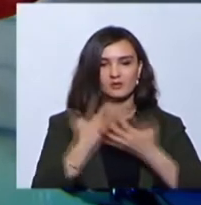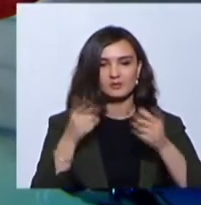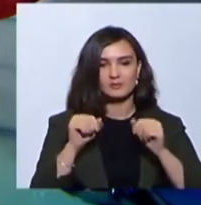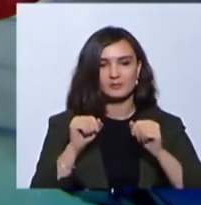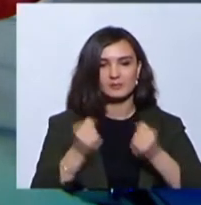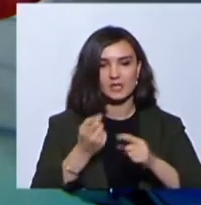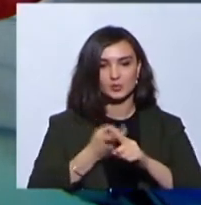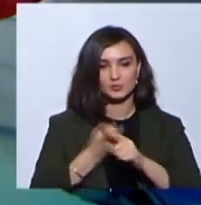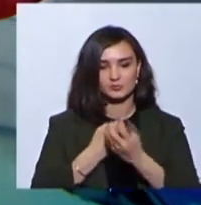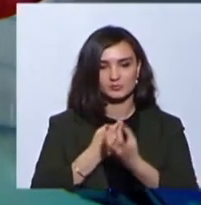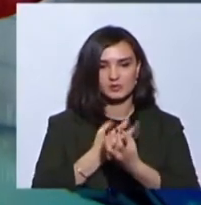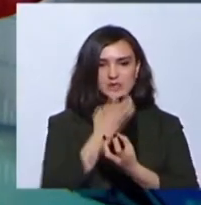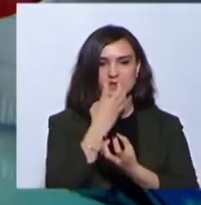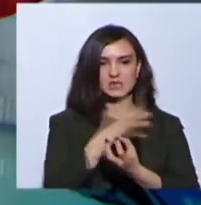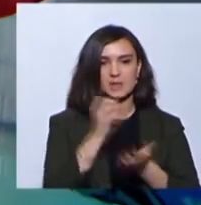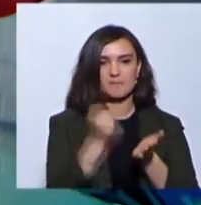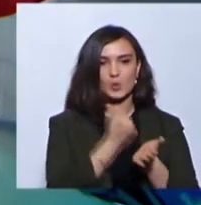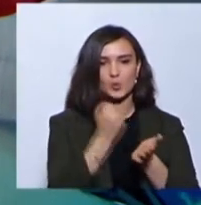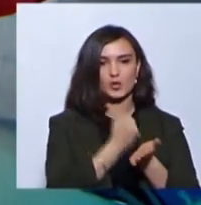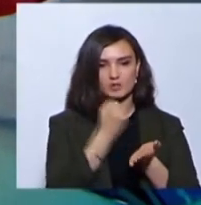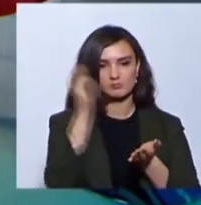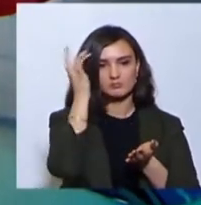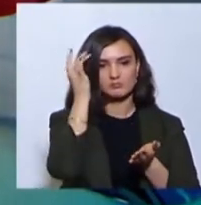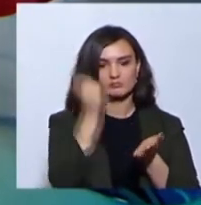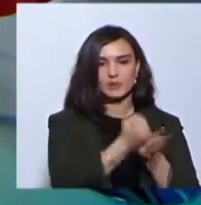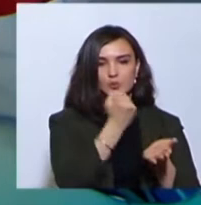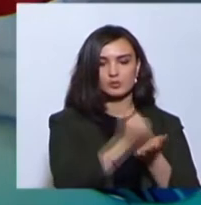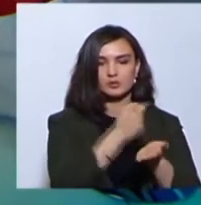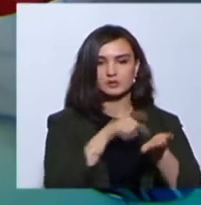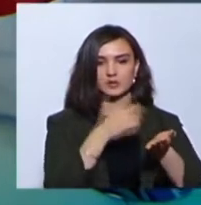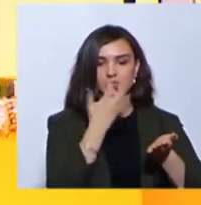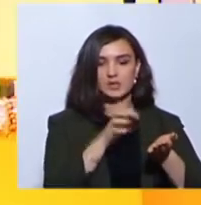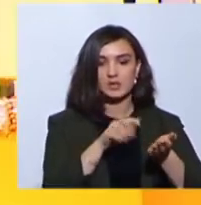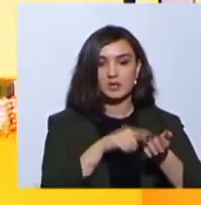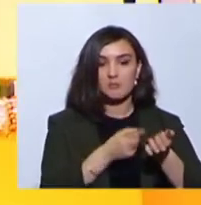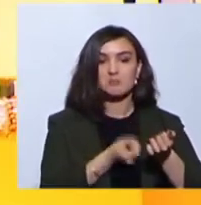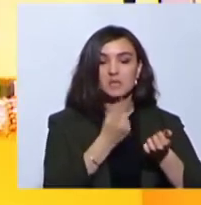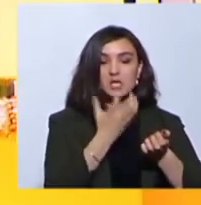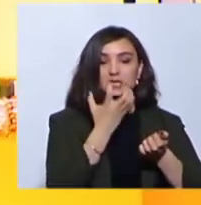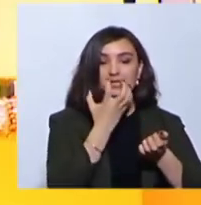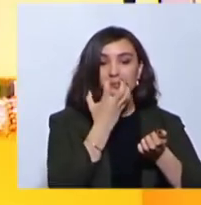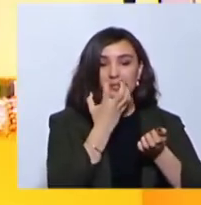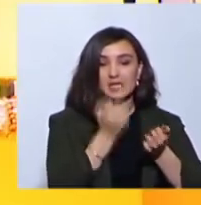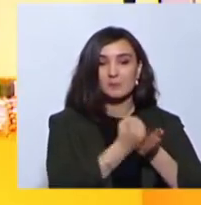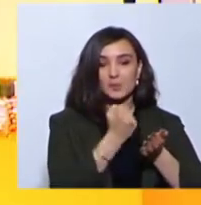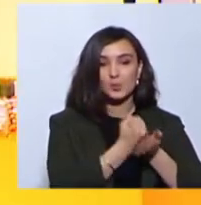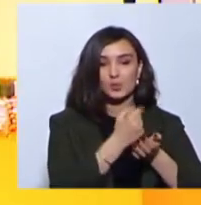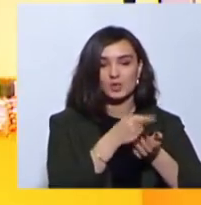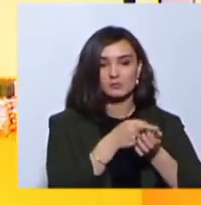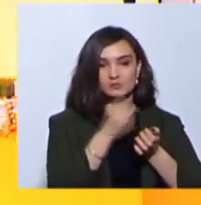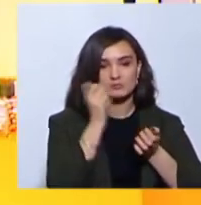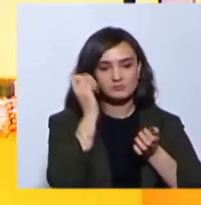და შევადარებთ ცხელ პიურეს, თბილ პიურეს, აღმოვაჩენთ, რომ თბილი პიურეს მერთმევის შემთხვევაში, ამ